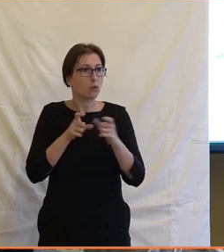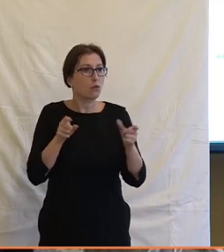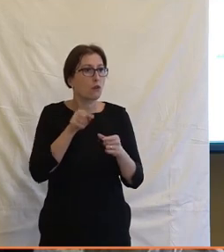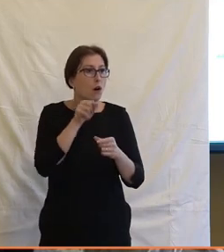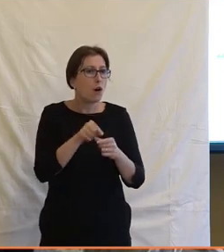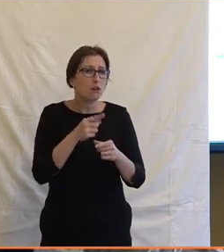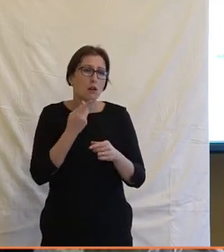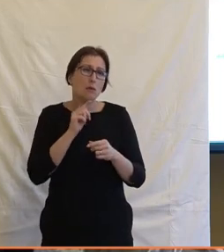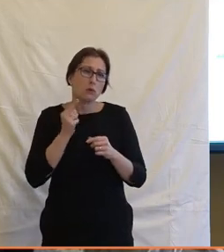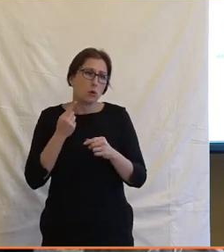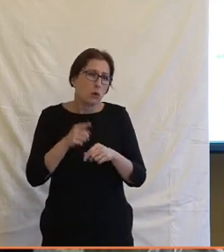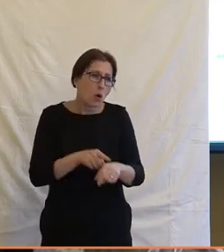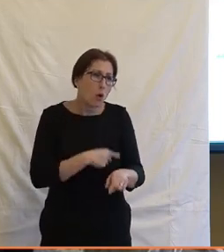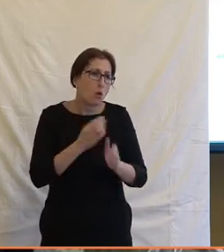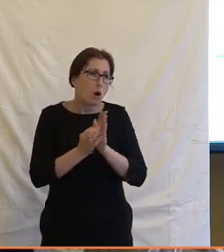bych na dlouhou trádě.